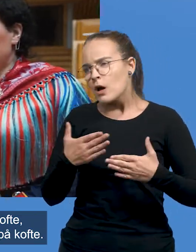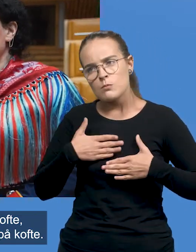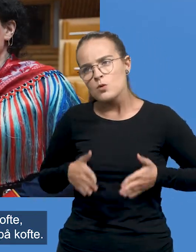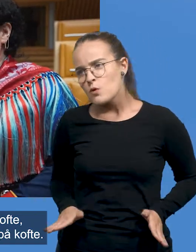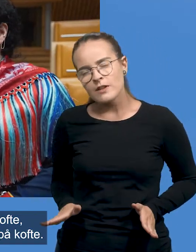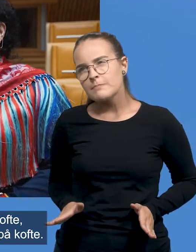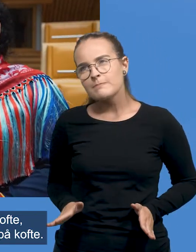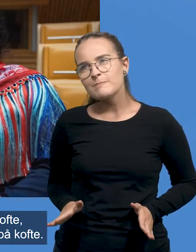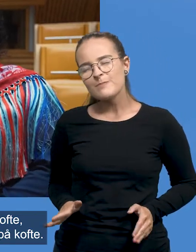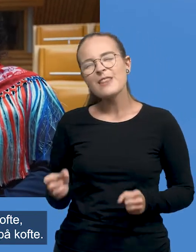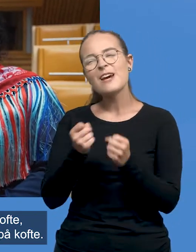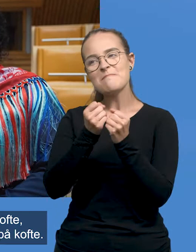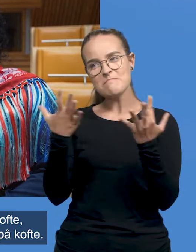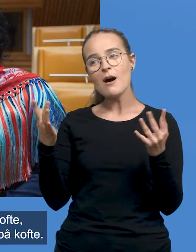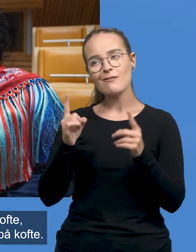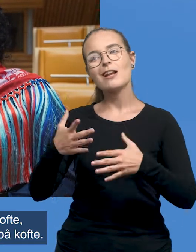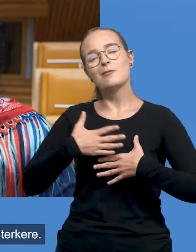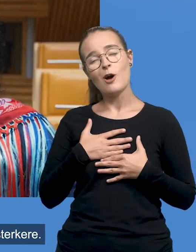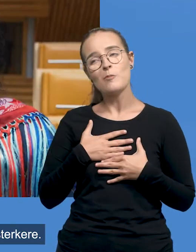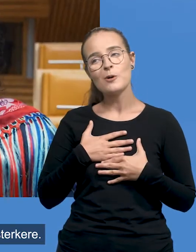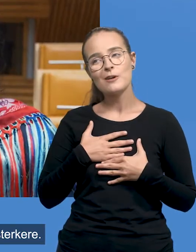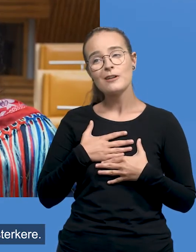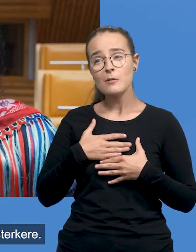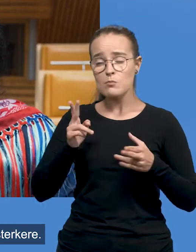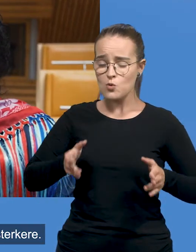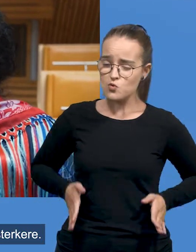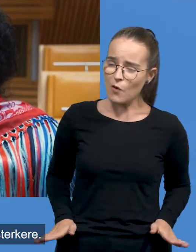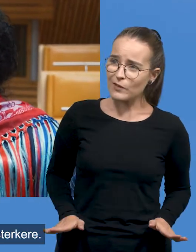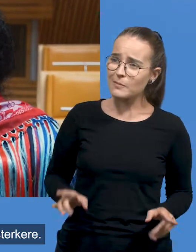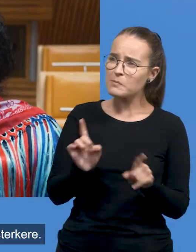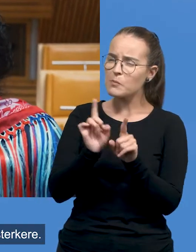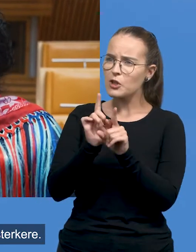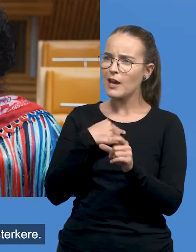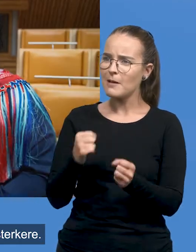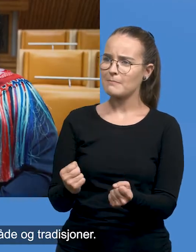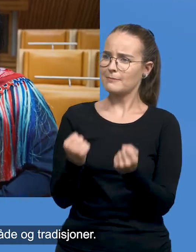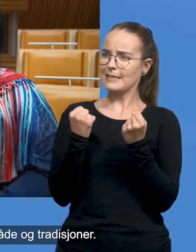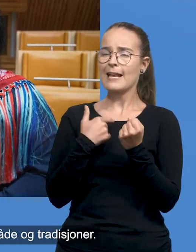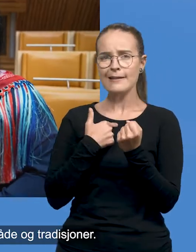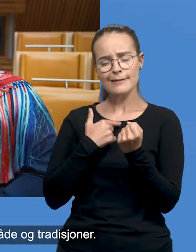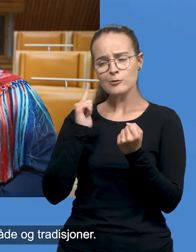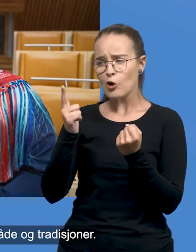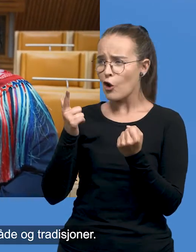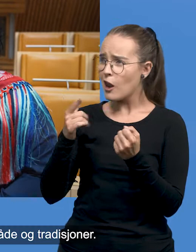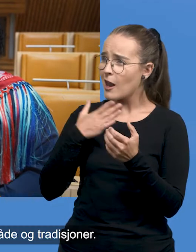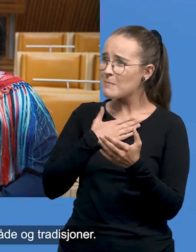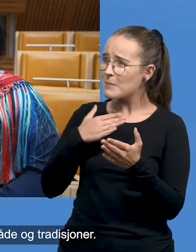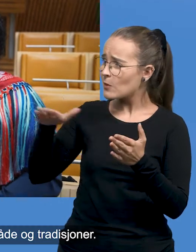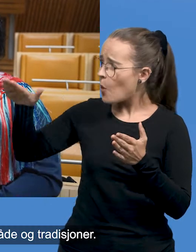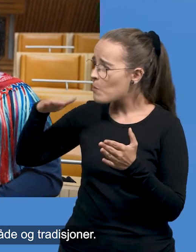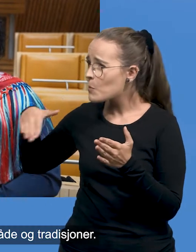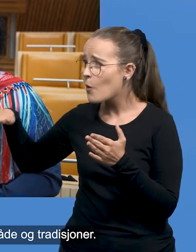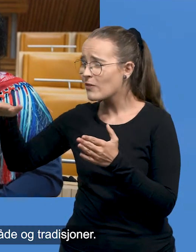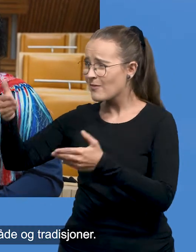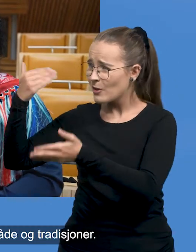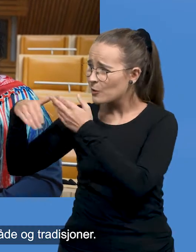kofte, men mange velger å ha på kofte. Men å bruke kofte, det gjør jo meg sterkere. Ja. For da har jo jeg med meg mitt eget